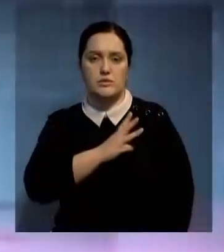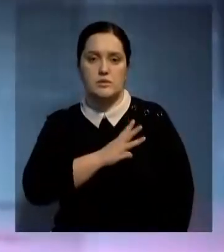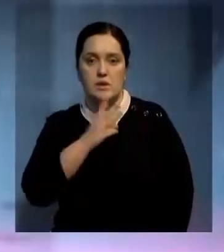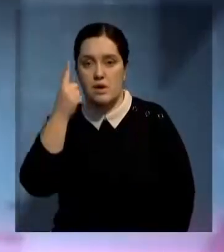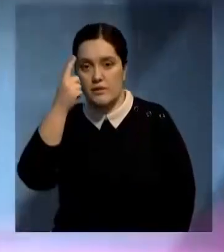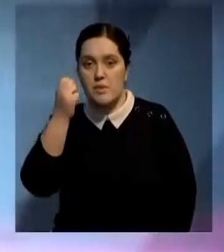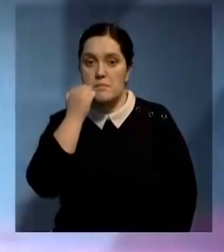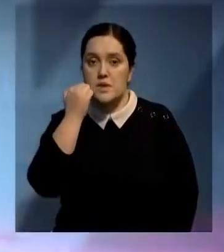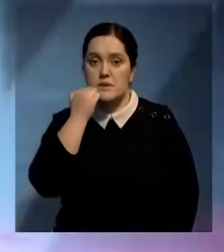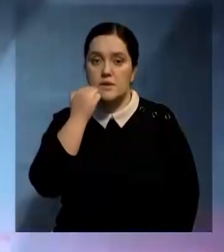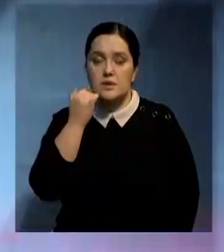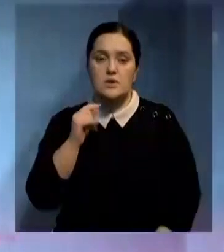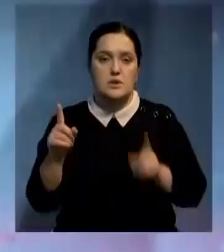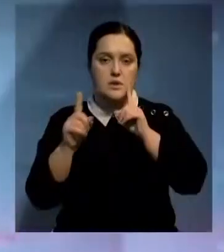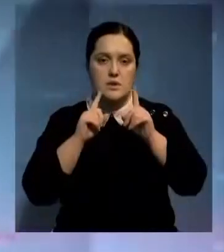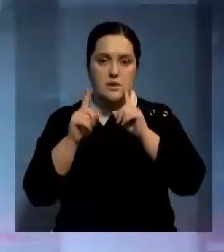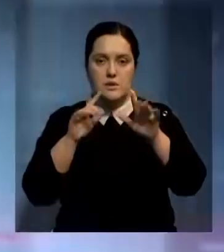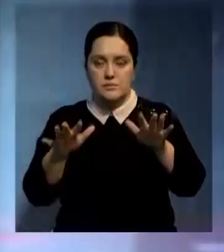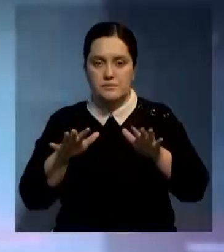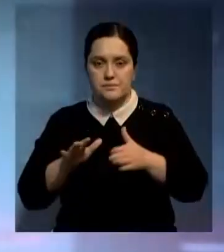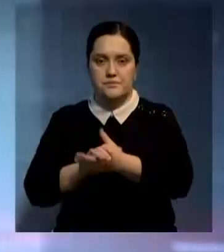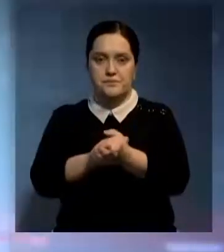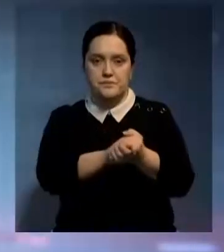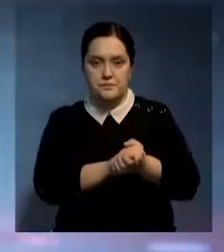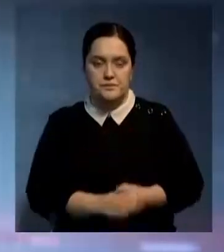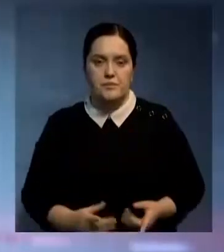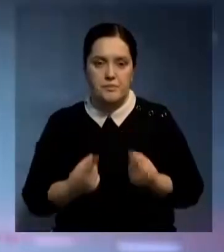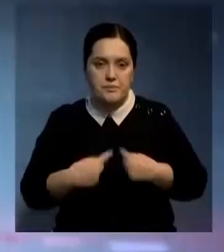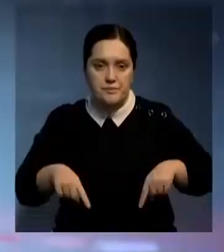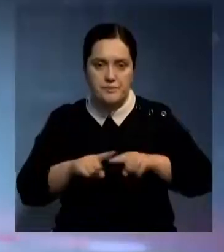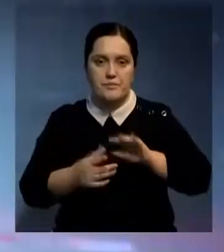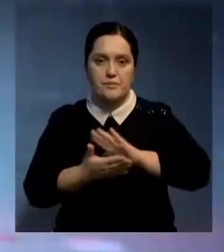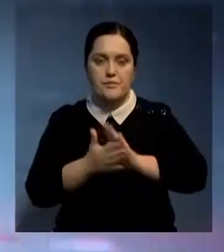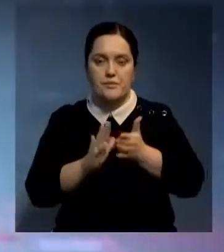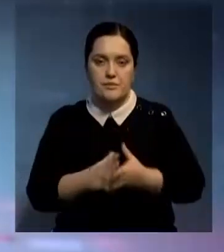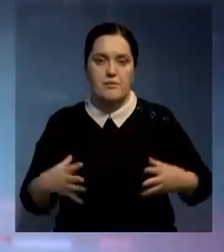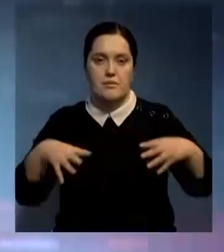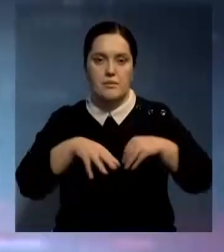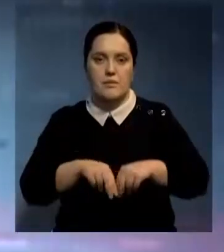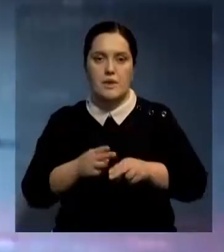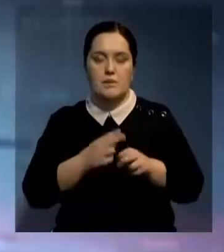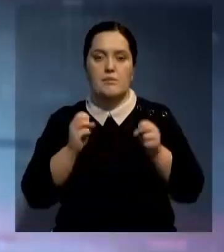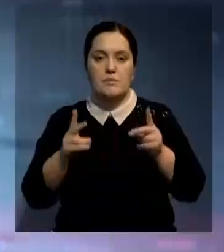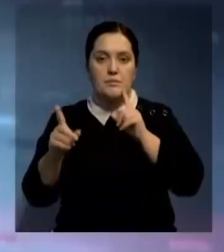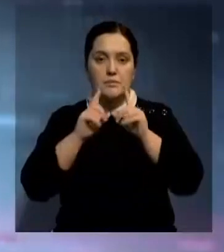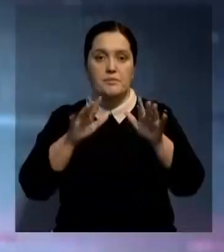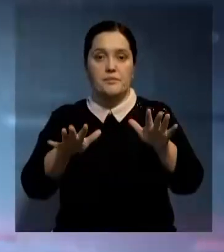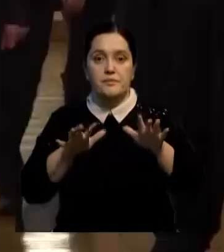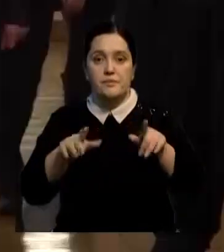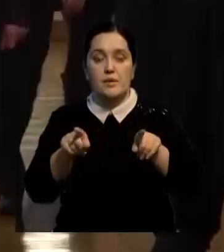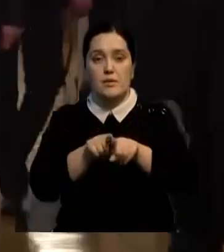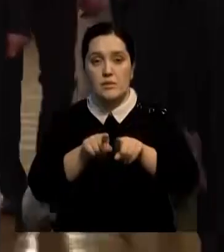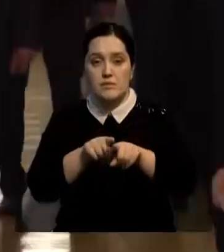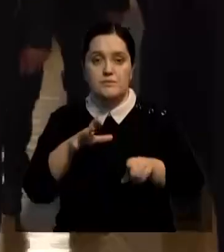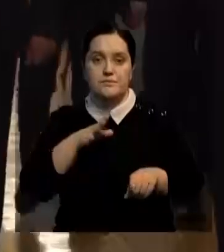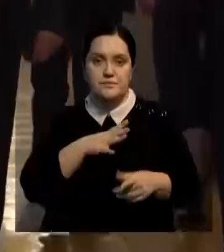спикер Мажилиса озвучил в Москве на очередном заседании парламентской ассамблеи Организации договора о коллективной безопасности. Парламентарии